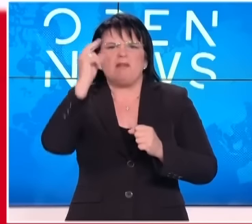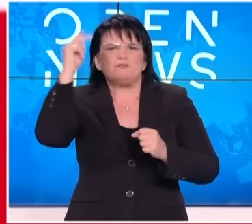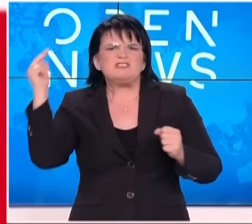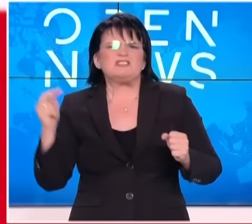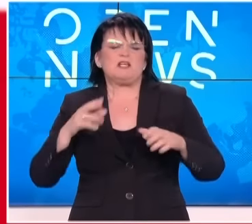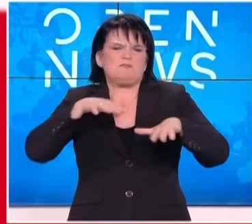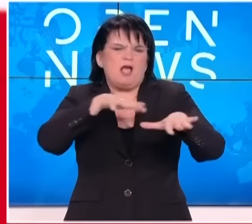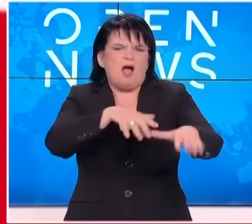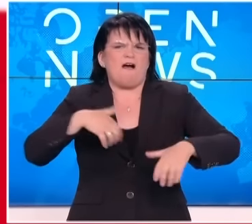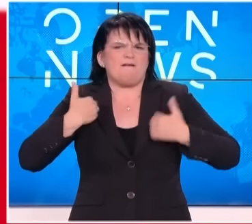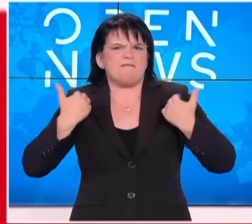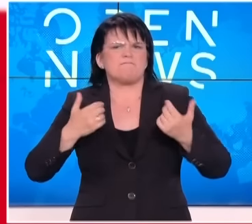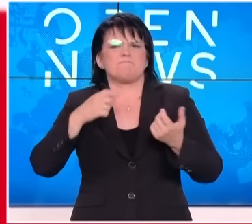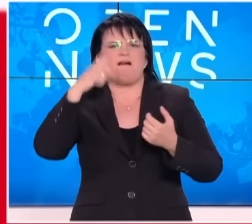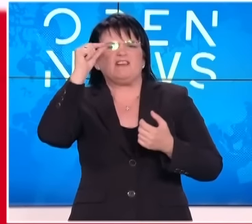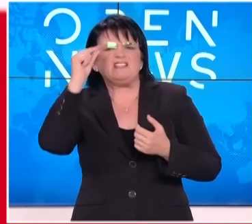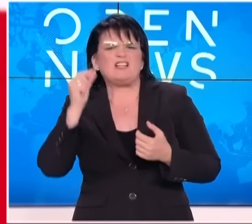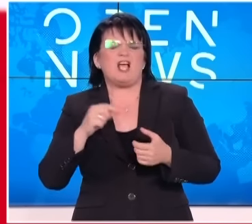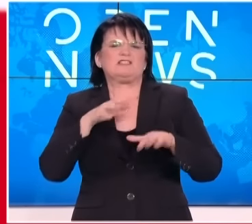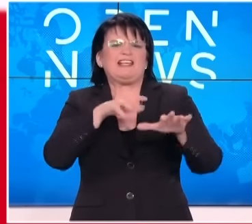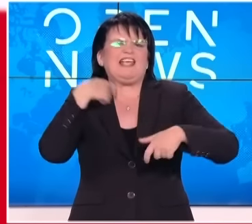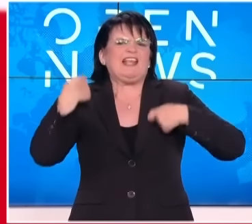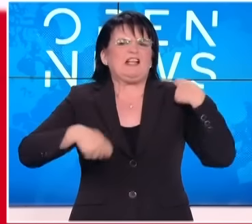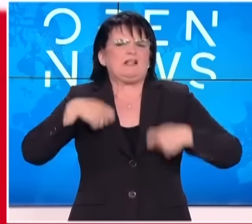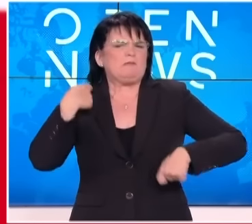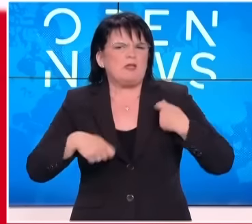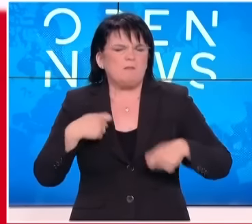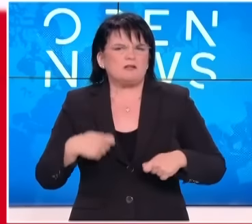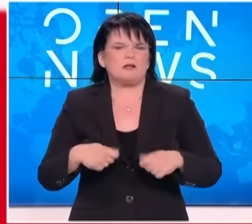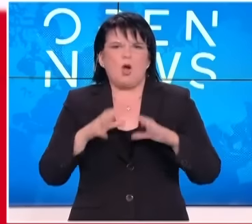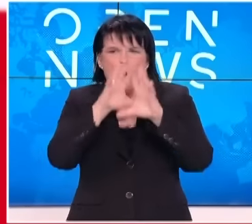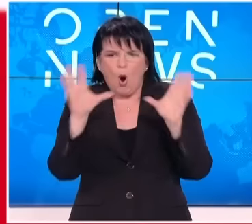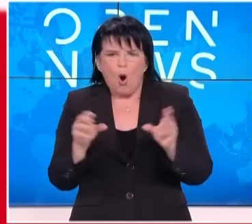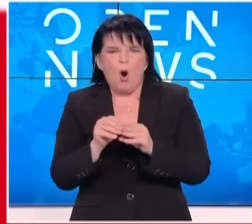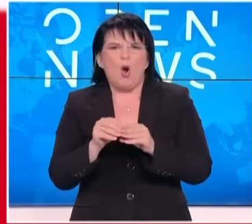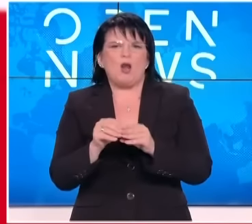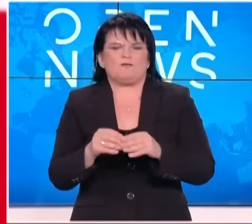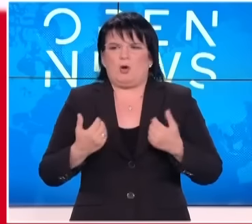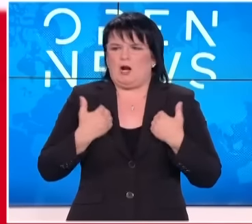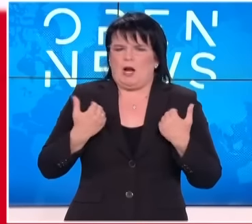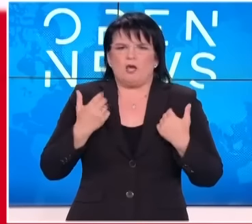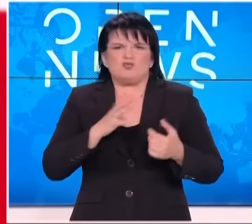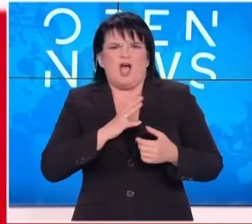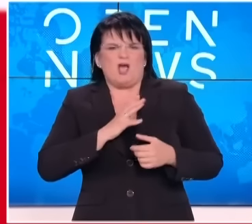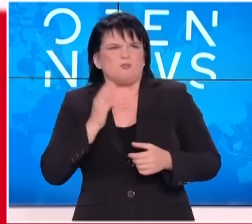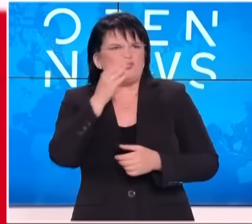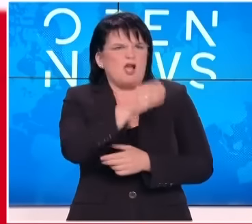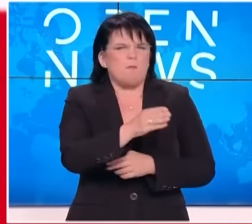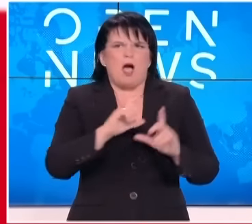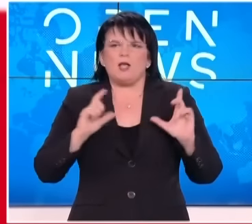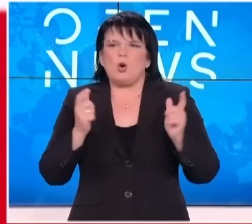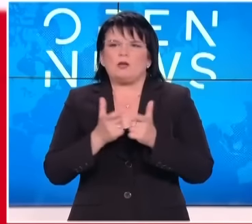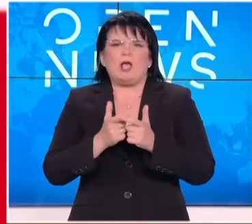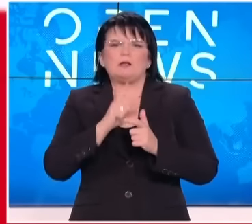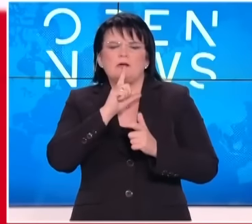κινητοποιήσεις των φοιτητών ε και βεβαίως το ότι δεν μπορεί να ζήσει ο νέος άνθρωπος να πάει εκεί και η οικογένειά